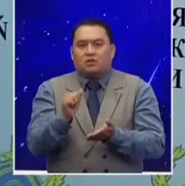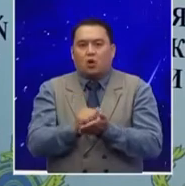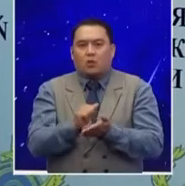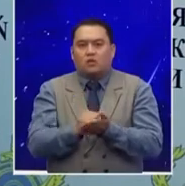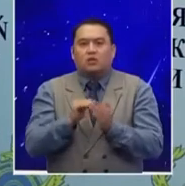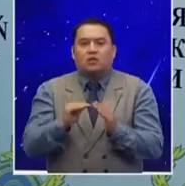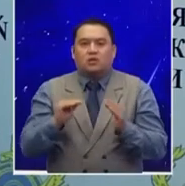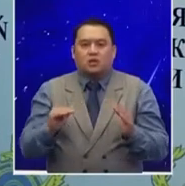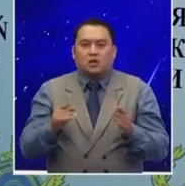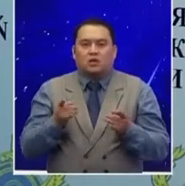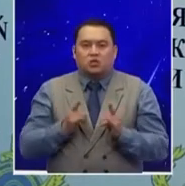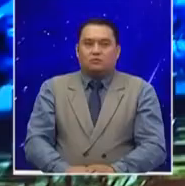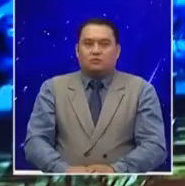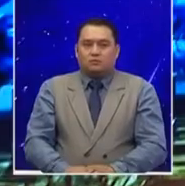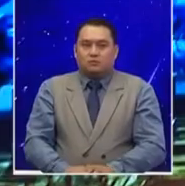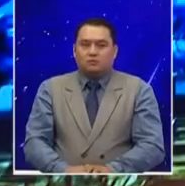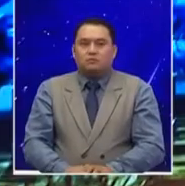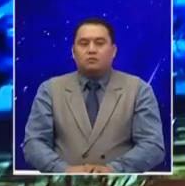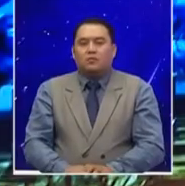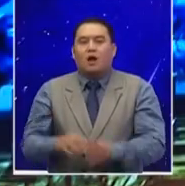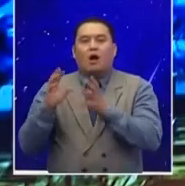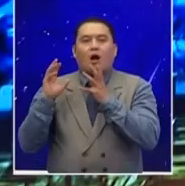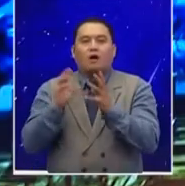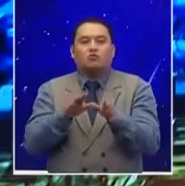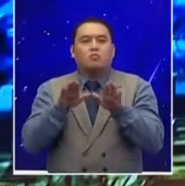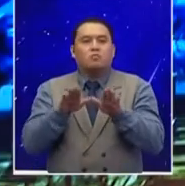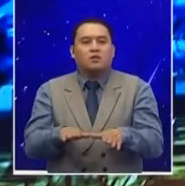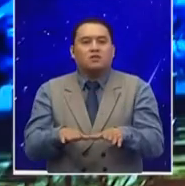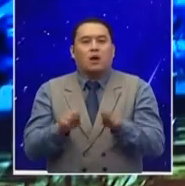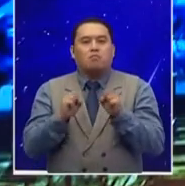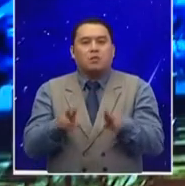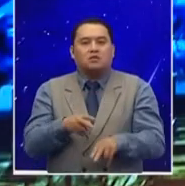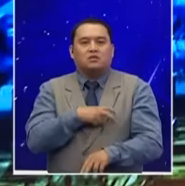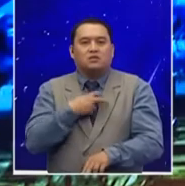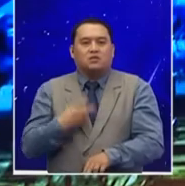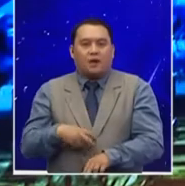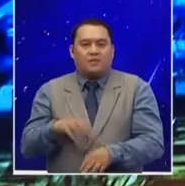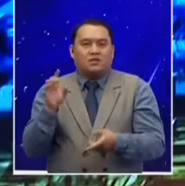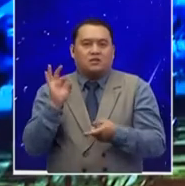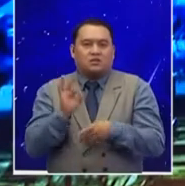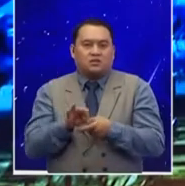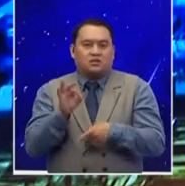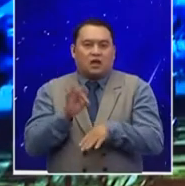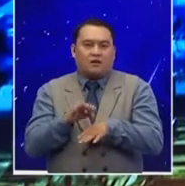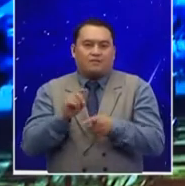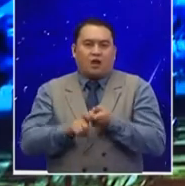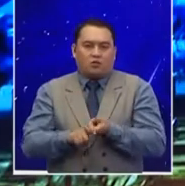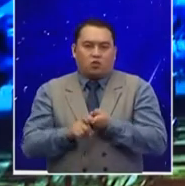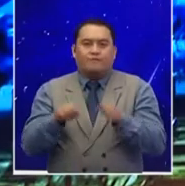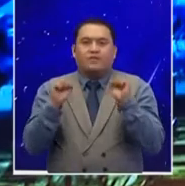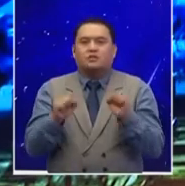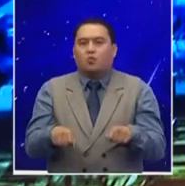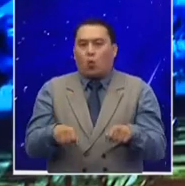детей свидетельствами о рождении. Автобусы – место повышенного риска заражения. Большое скопление людей